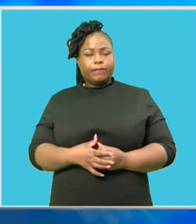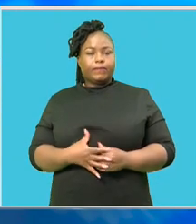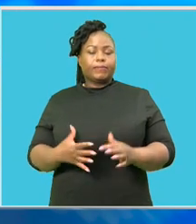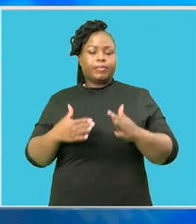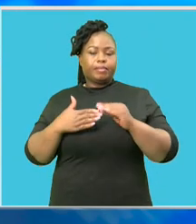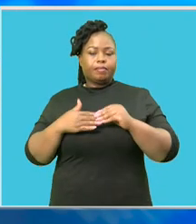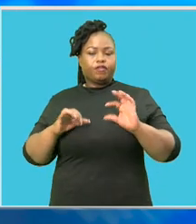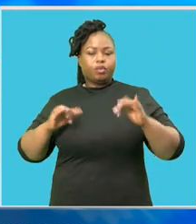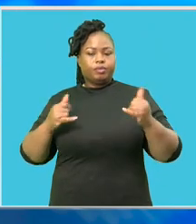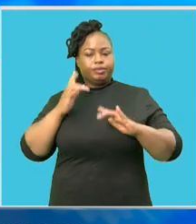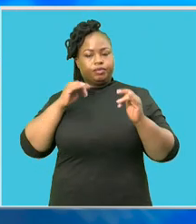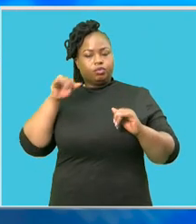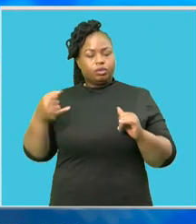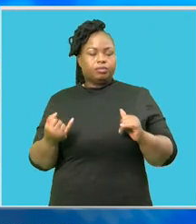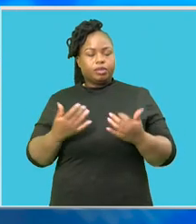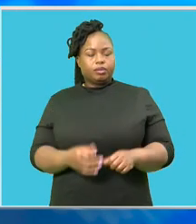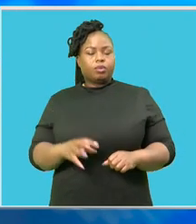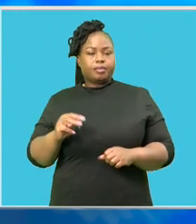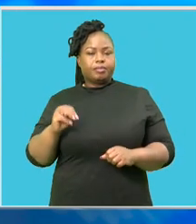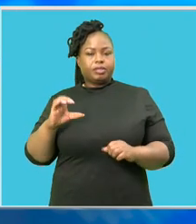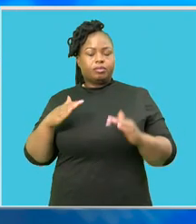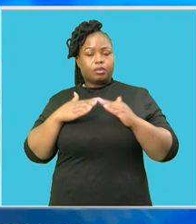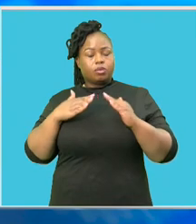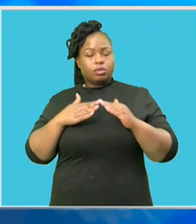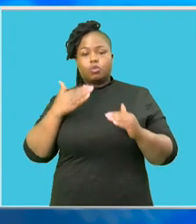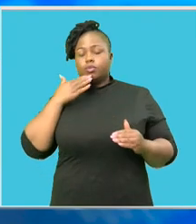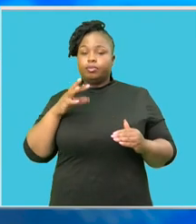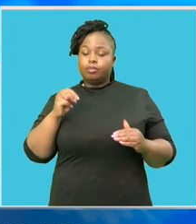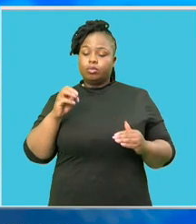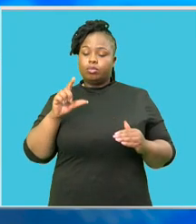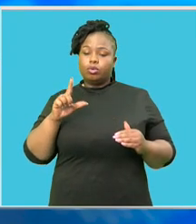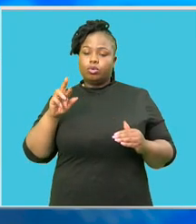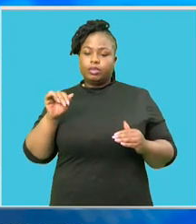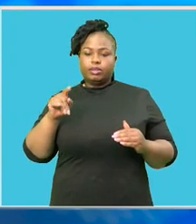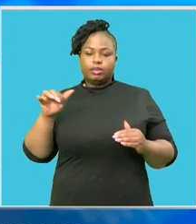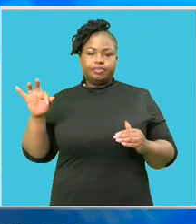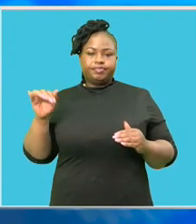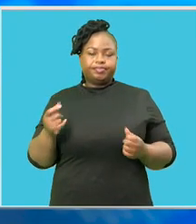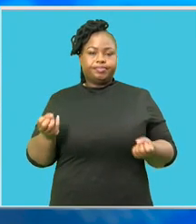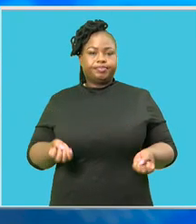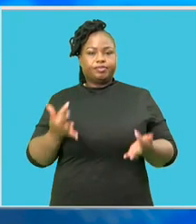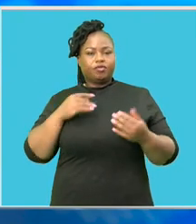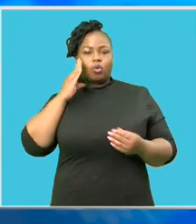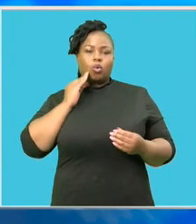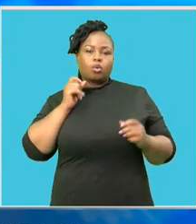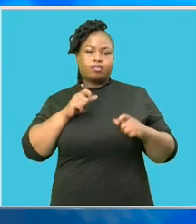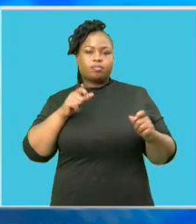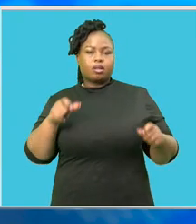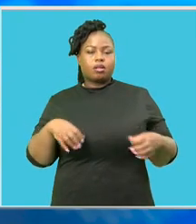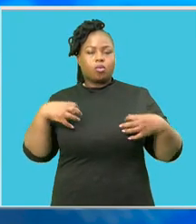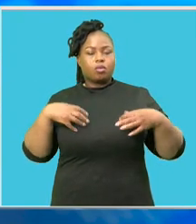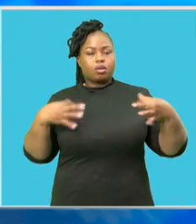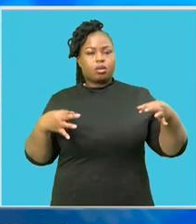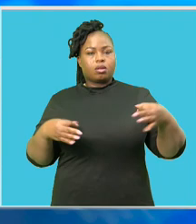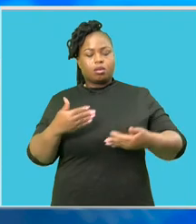Ilungu lekomiti kasodolophu kwezokuhlaswa kolondo kwesixeko saseGoli umlungisi Mabaso unikezele ngamaxwebhu obunini bendlu okanye i-title